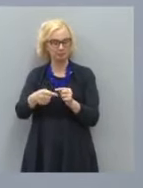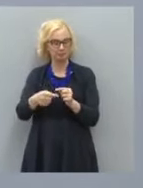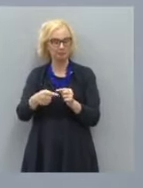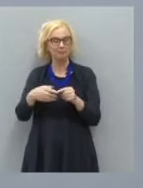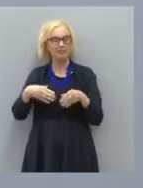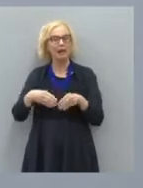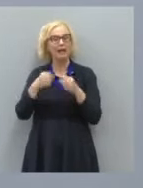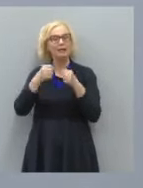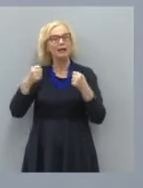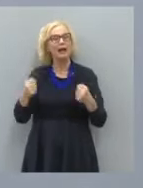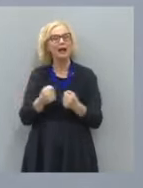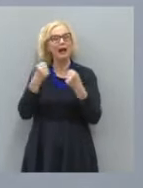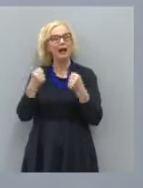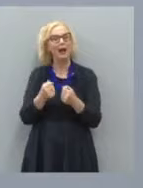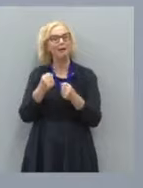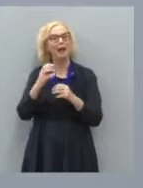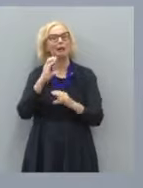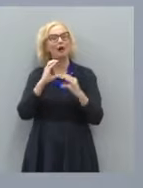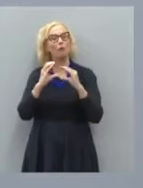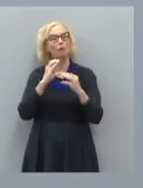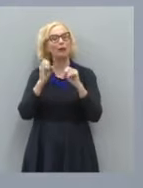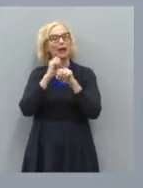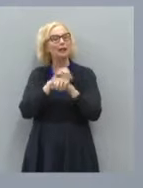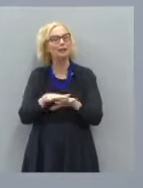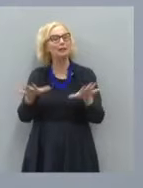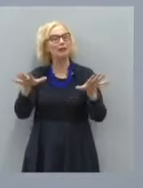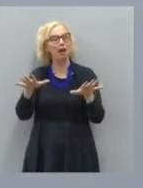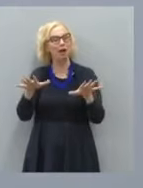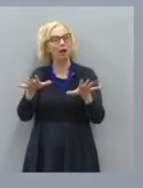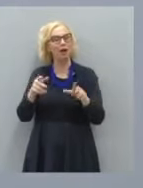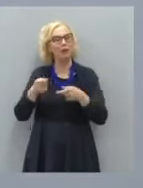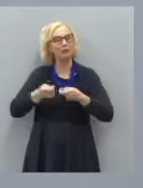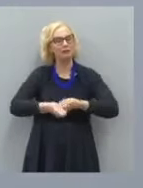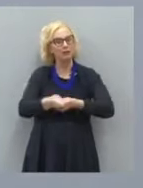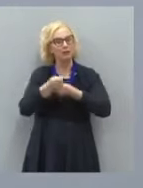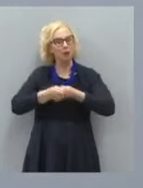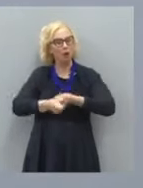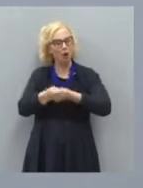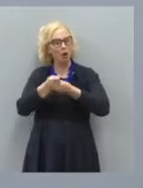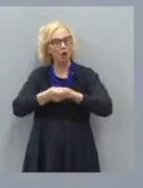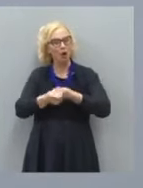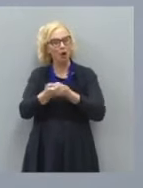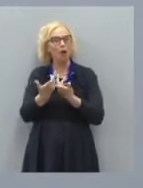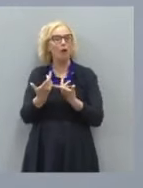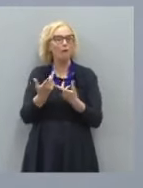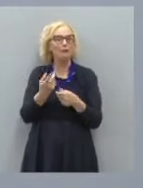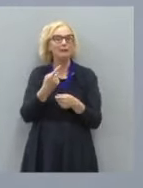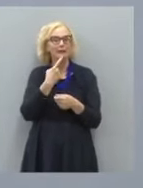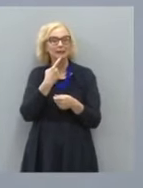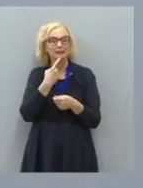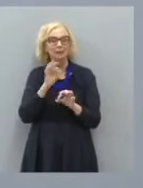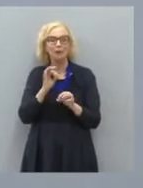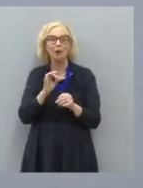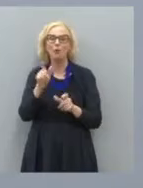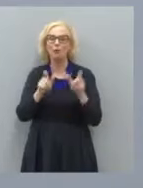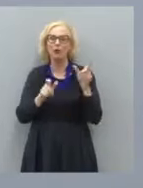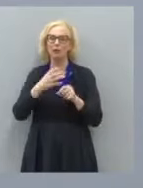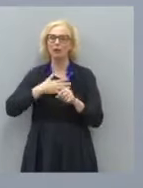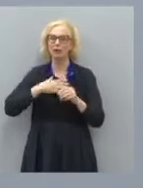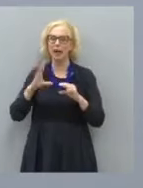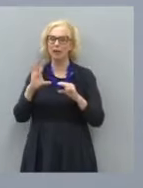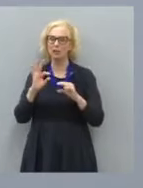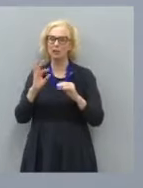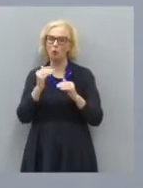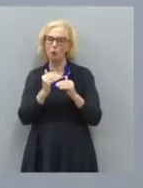comunicativa per cercare di incentivare soprattutto dico sulla fascia ultra cinquantenni perché quella